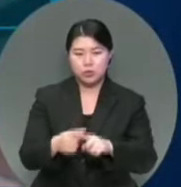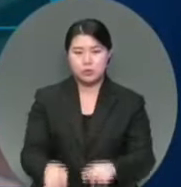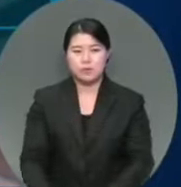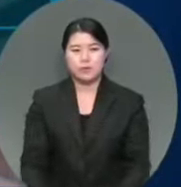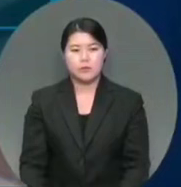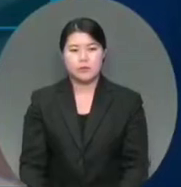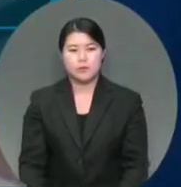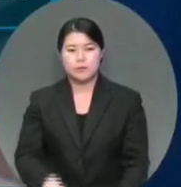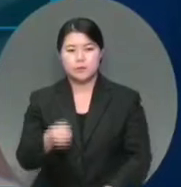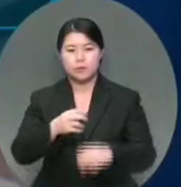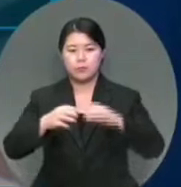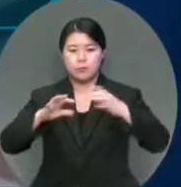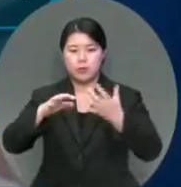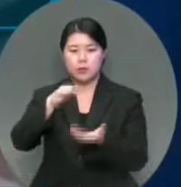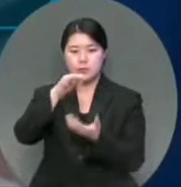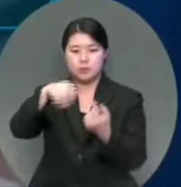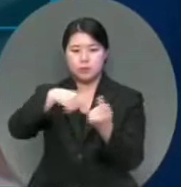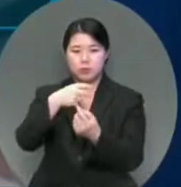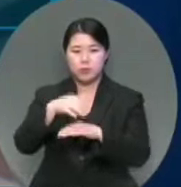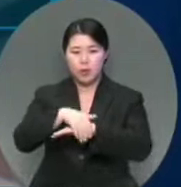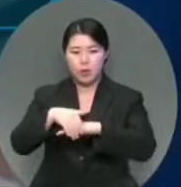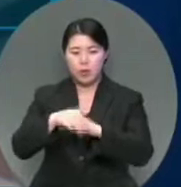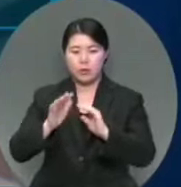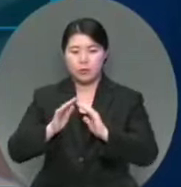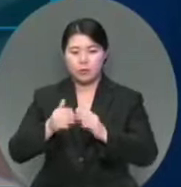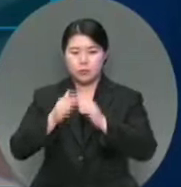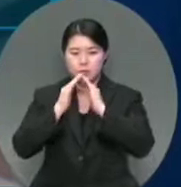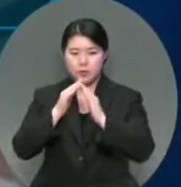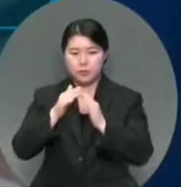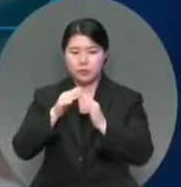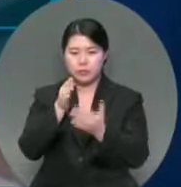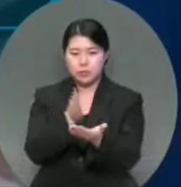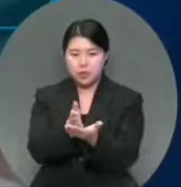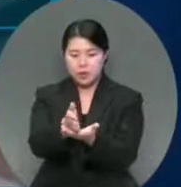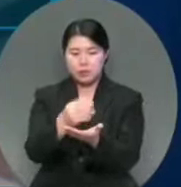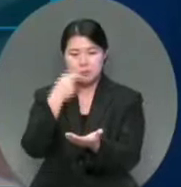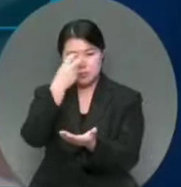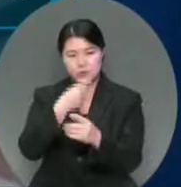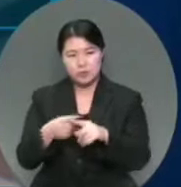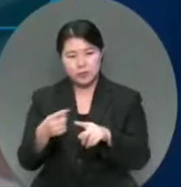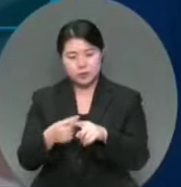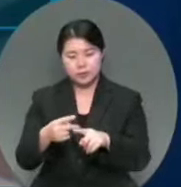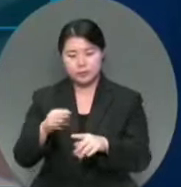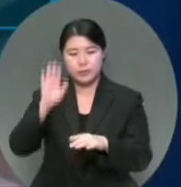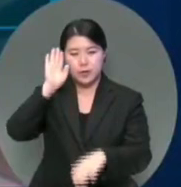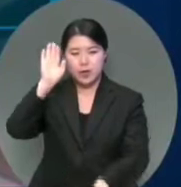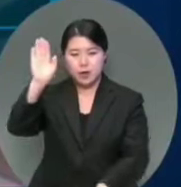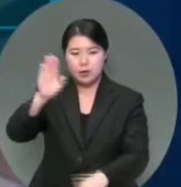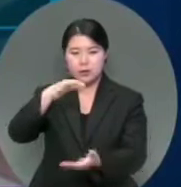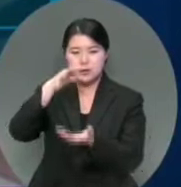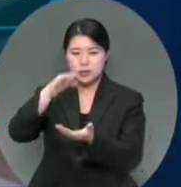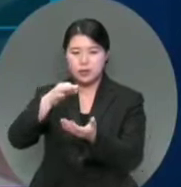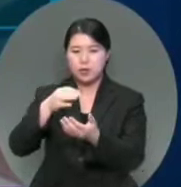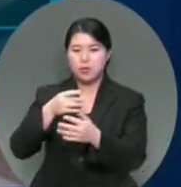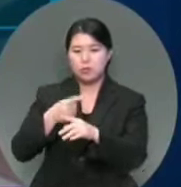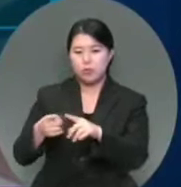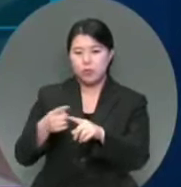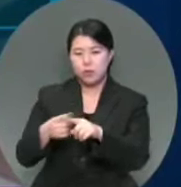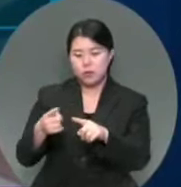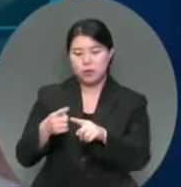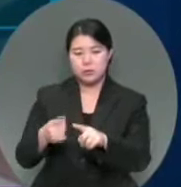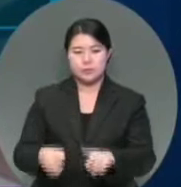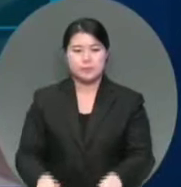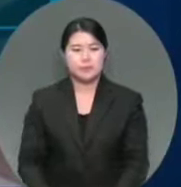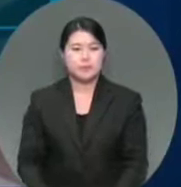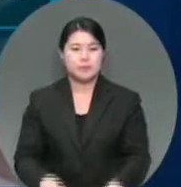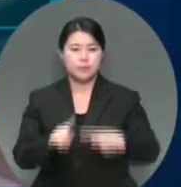그리고 국가재정운영계획 수립 분야 실태 분석, 그리고 장기 재정 전망 분야 실태